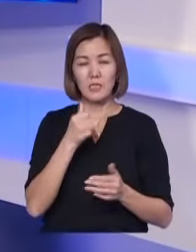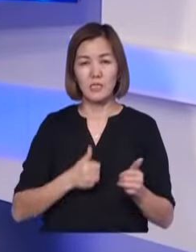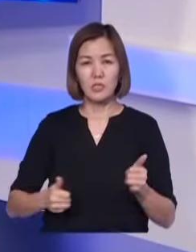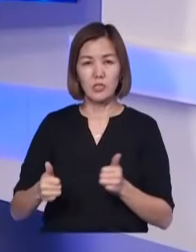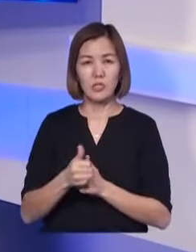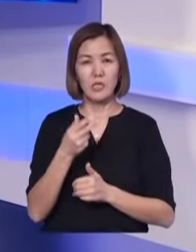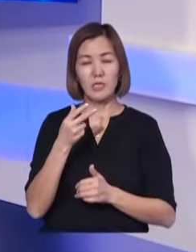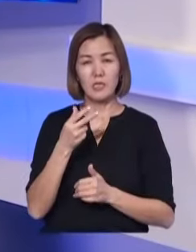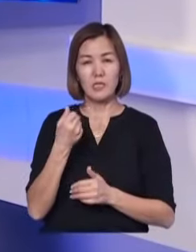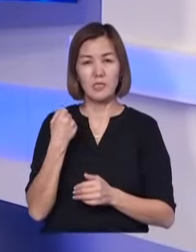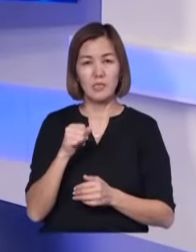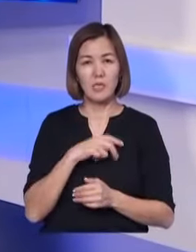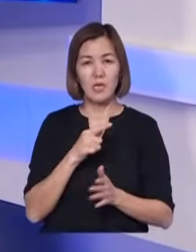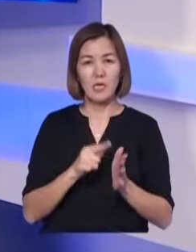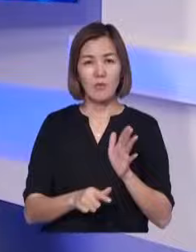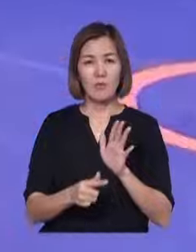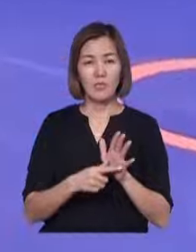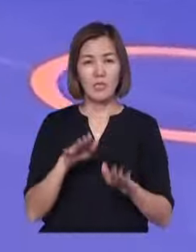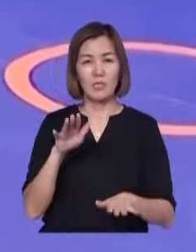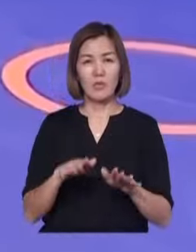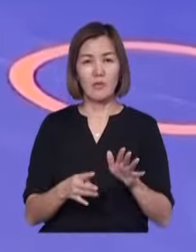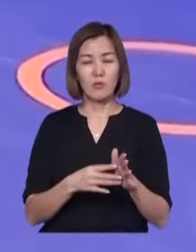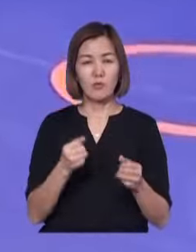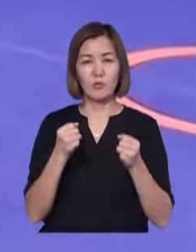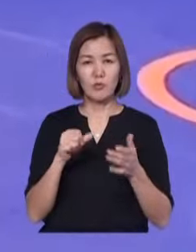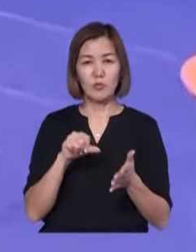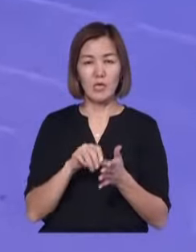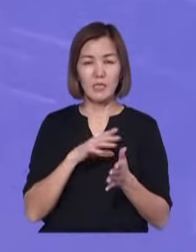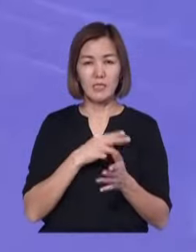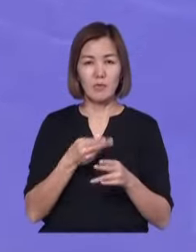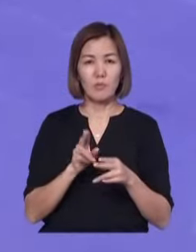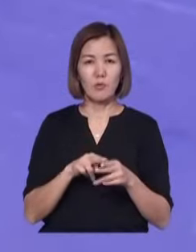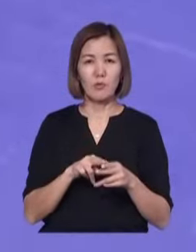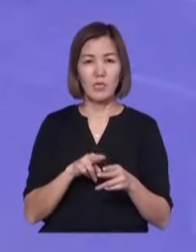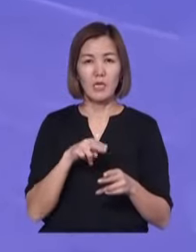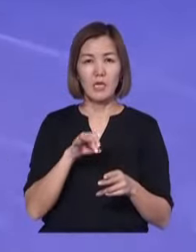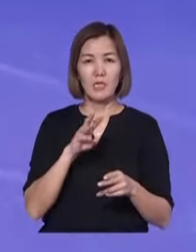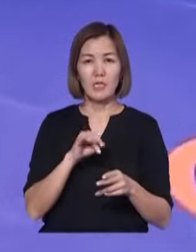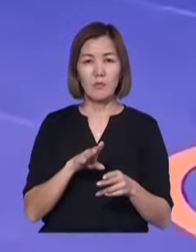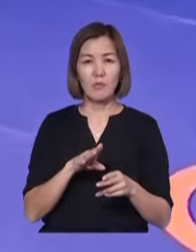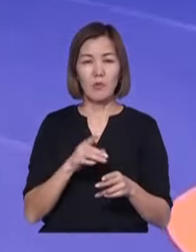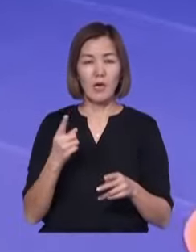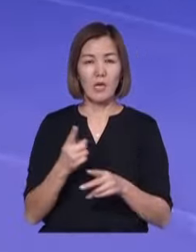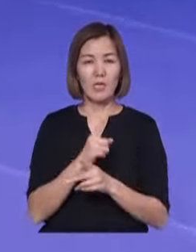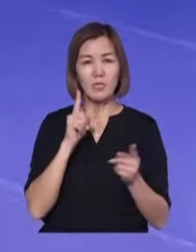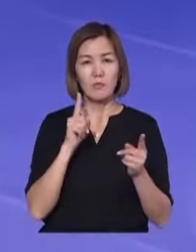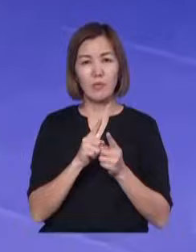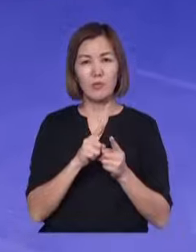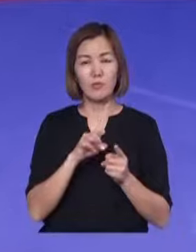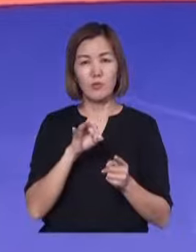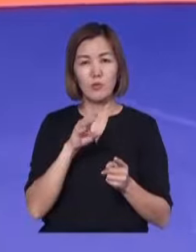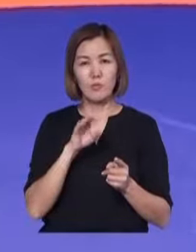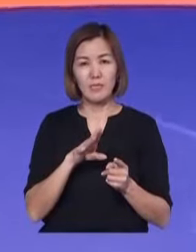түсті. Аталған турнирге 77 келі салмақта 9 спортшы ғана қатысты. Бұл ретте Демеу Жадыраев алғашқы